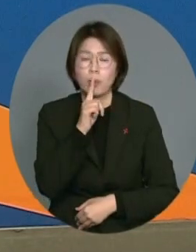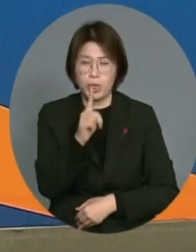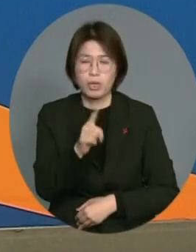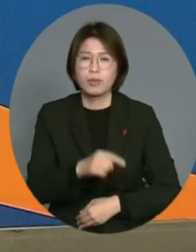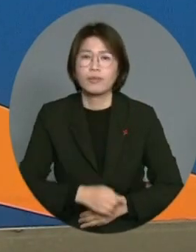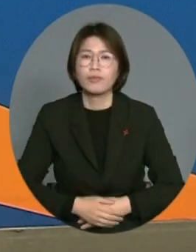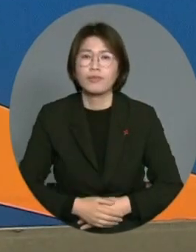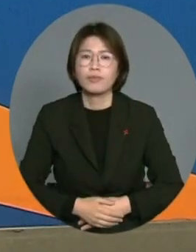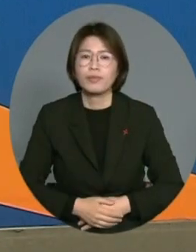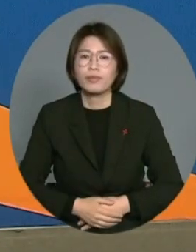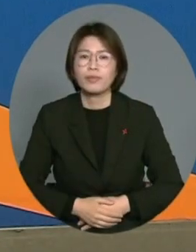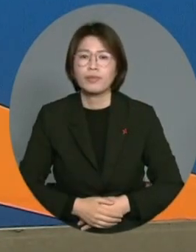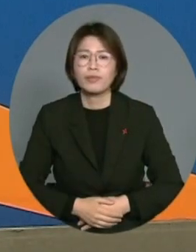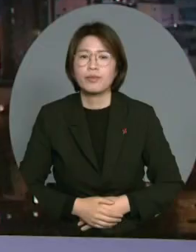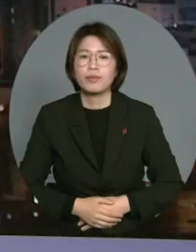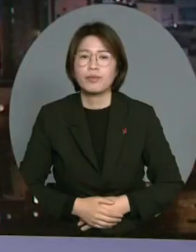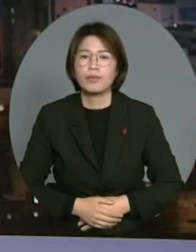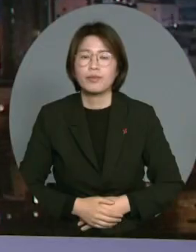사실을 부인했습니다.